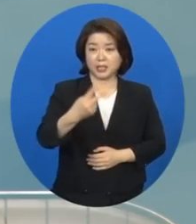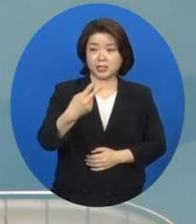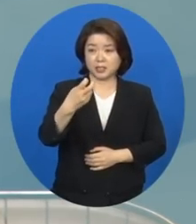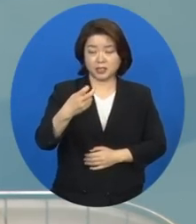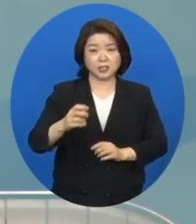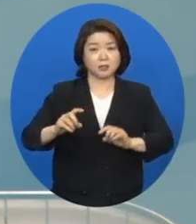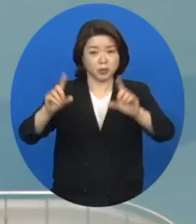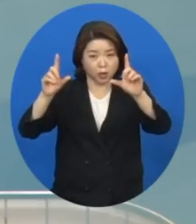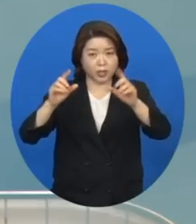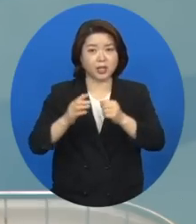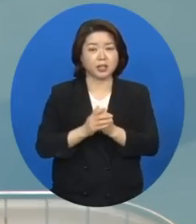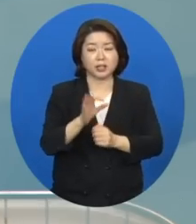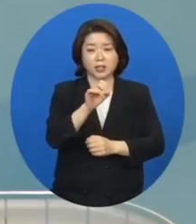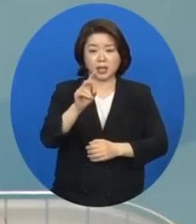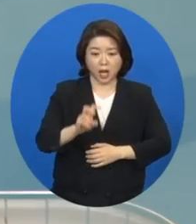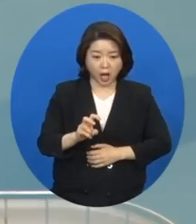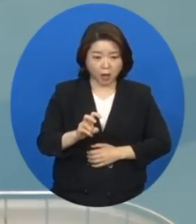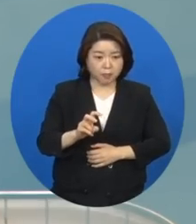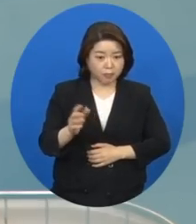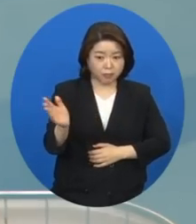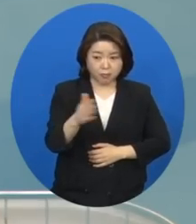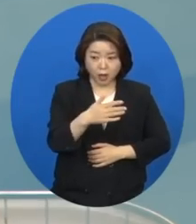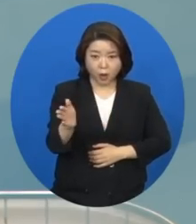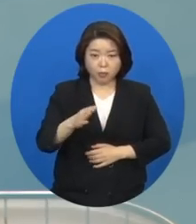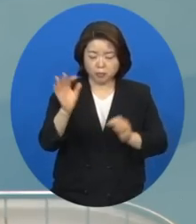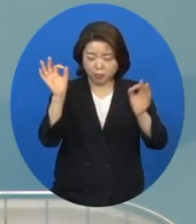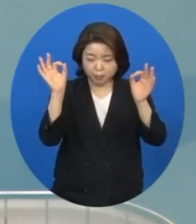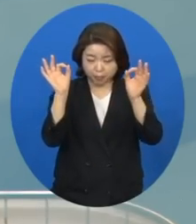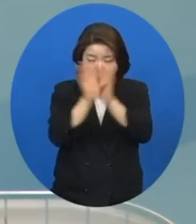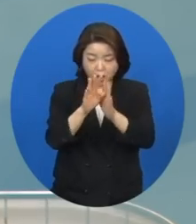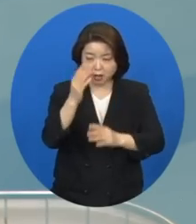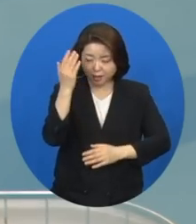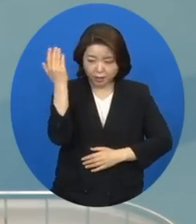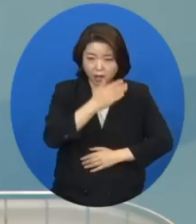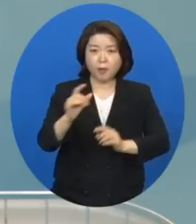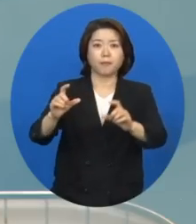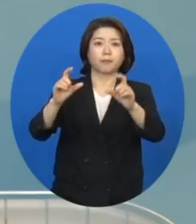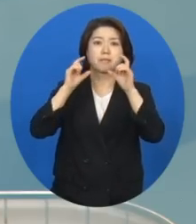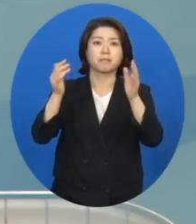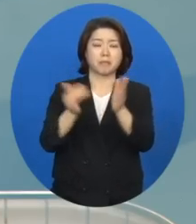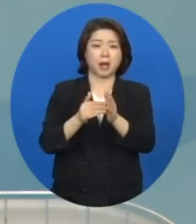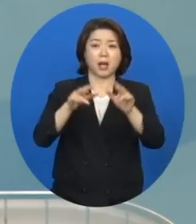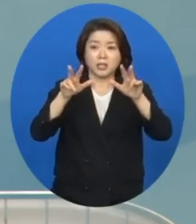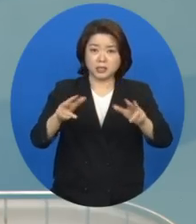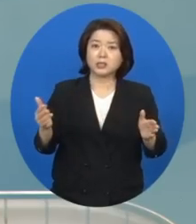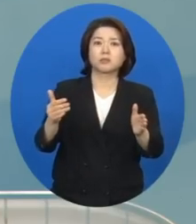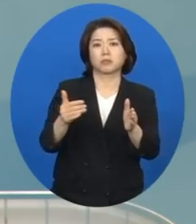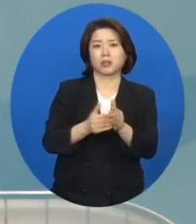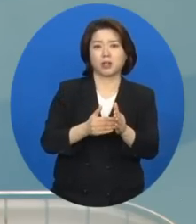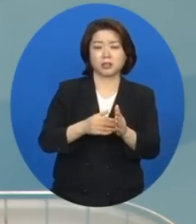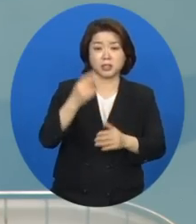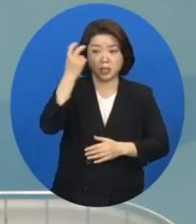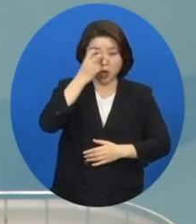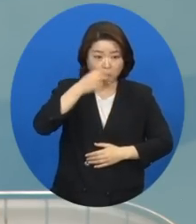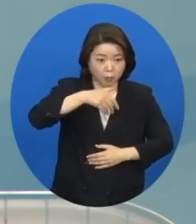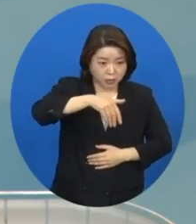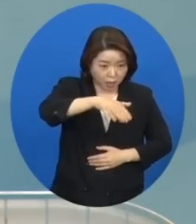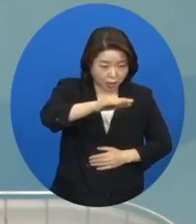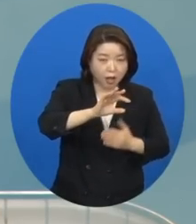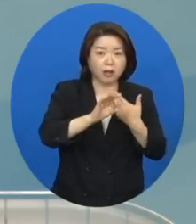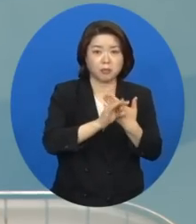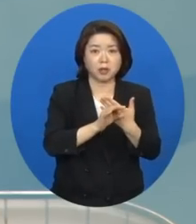2020년에는요, 암이 보이지 않는다는 판결도 받았어요. 지금까지 검사하러